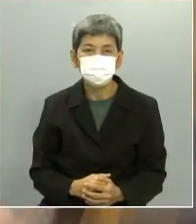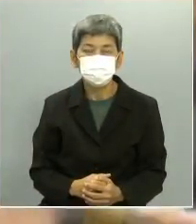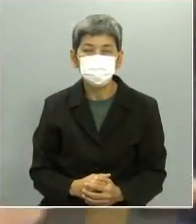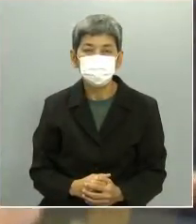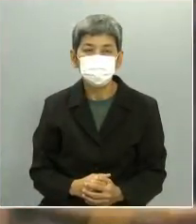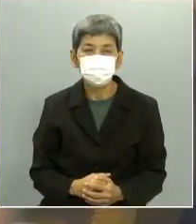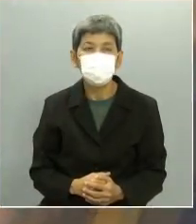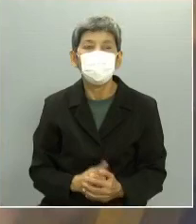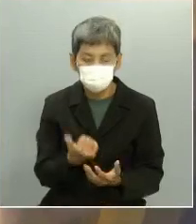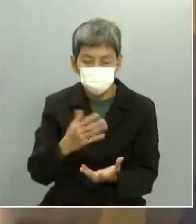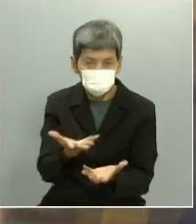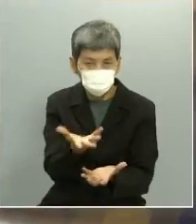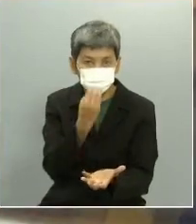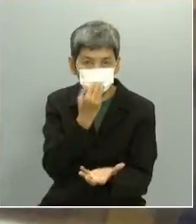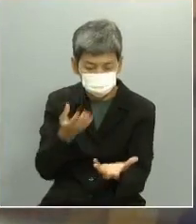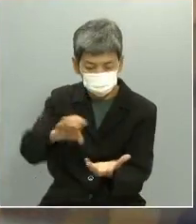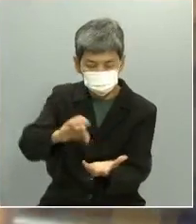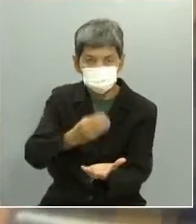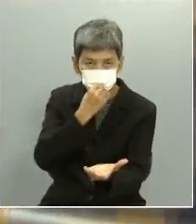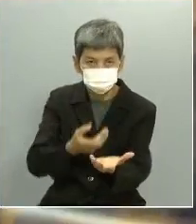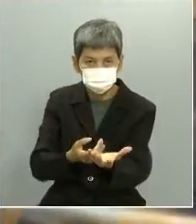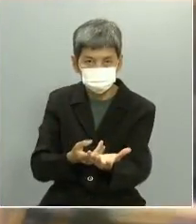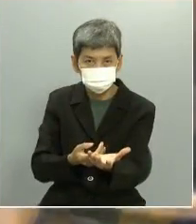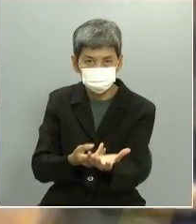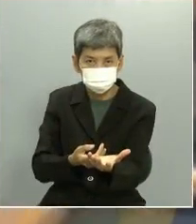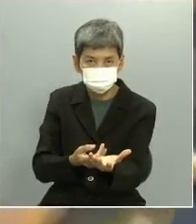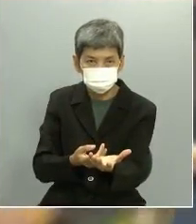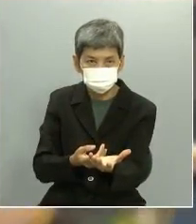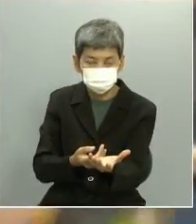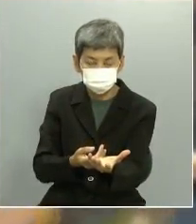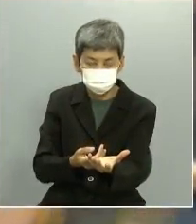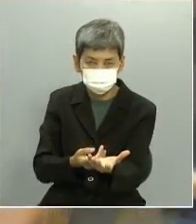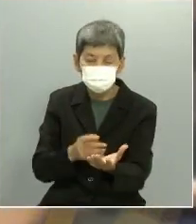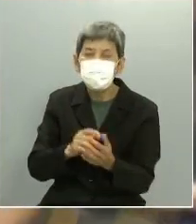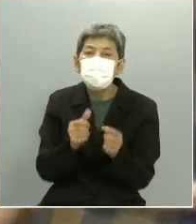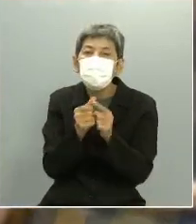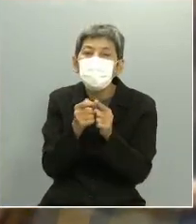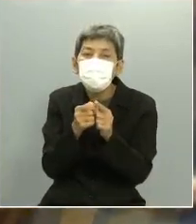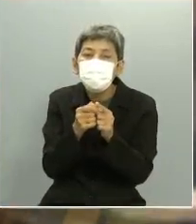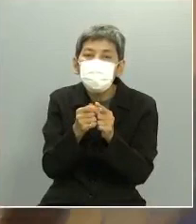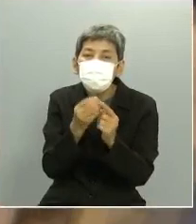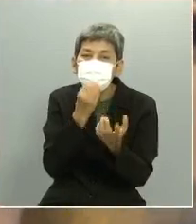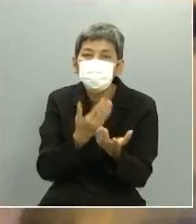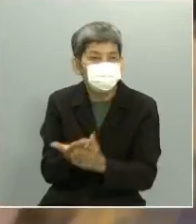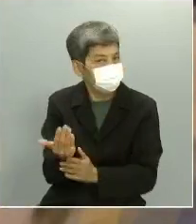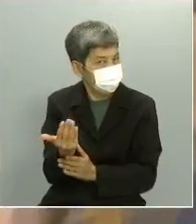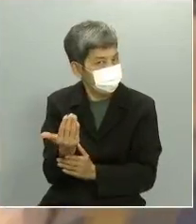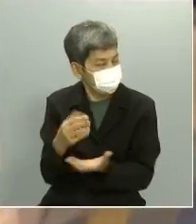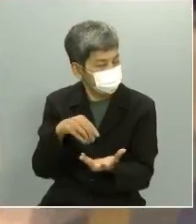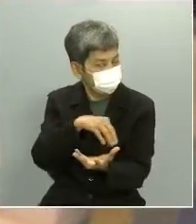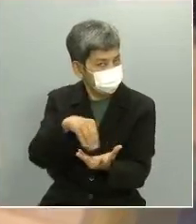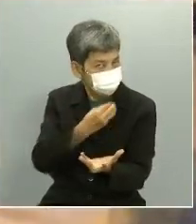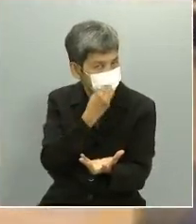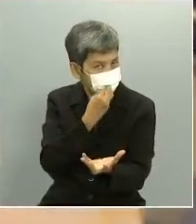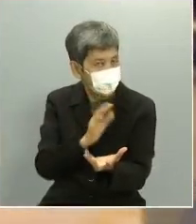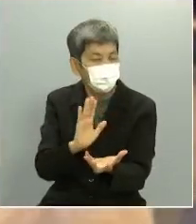มเลยนะ ได้เลย หยิบให้เรา ได้ๆๆมาถึงกระโพดเลยคุณผู้ชม นี่ถ่ายเลยถ่ายกระโพด